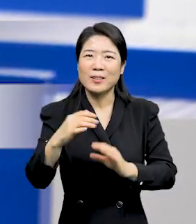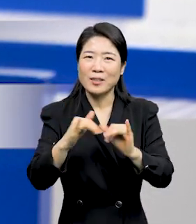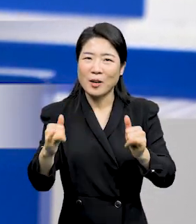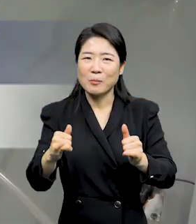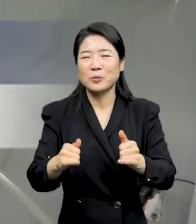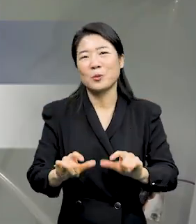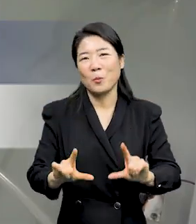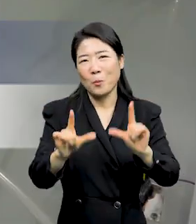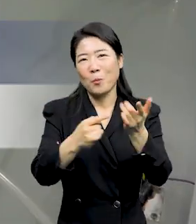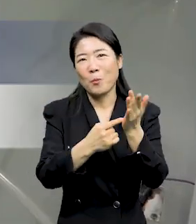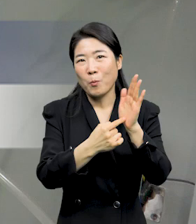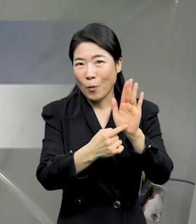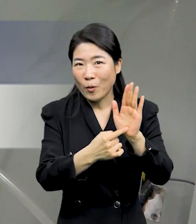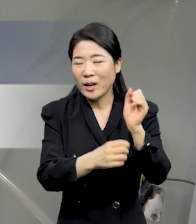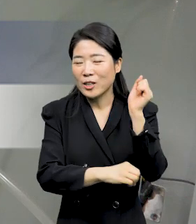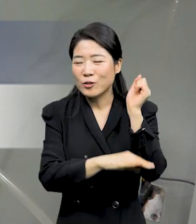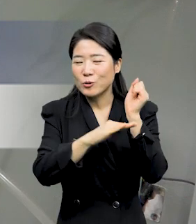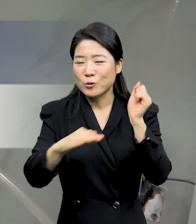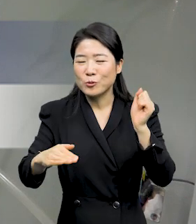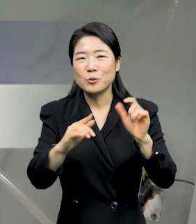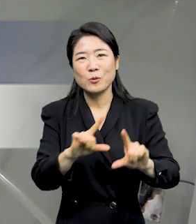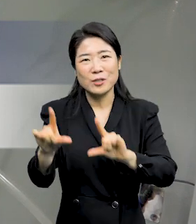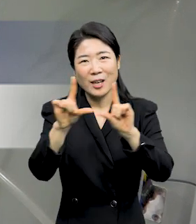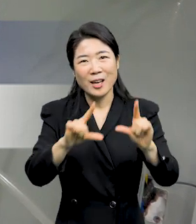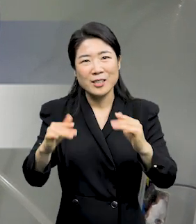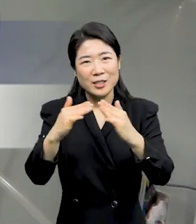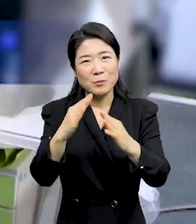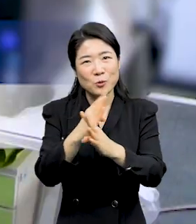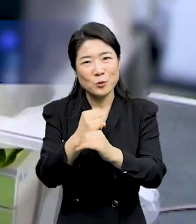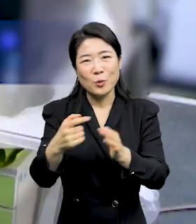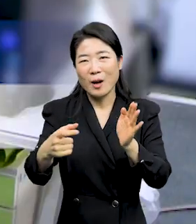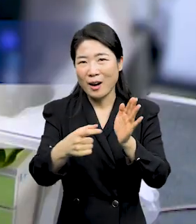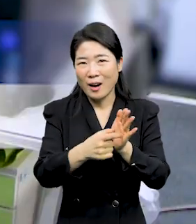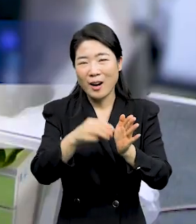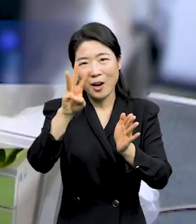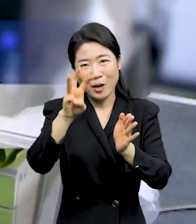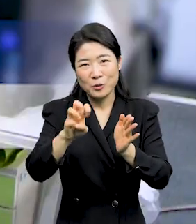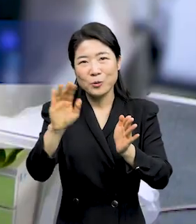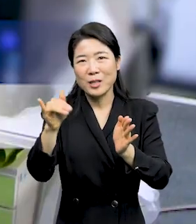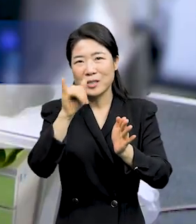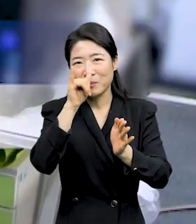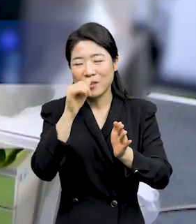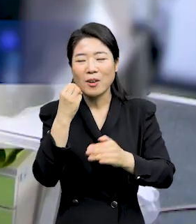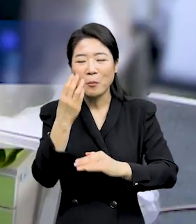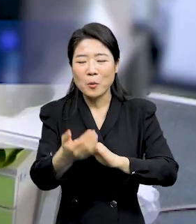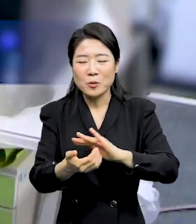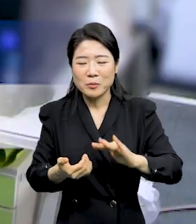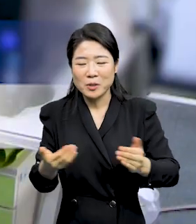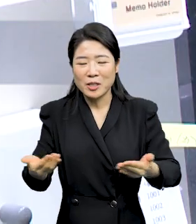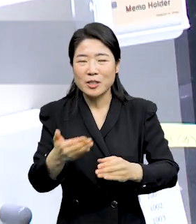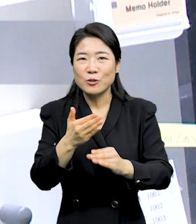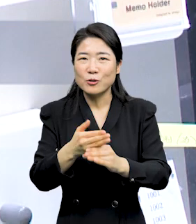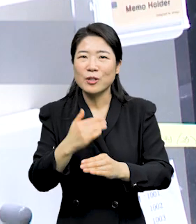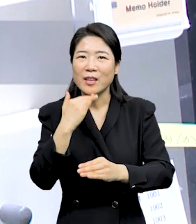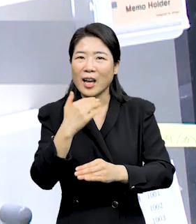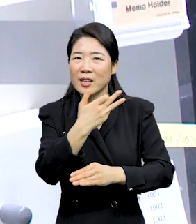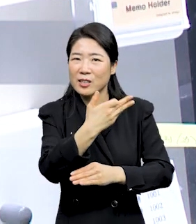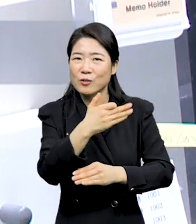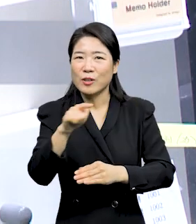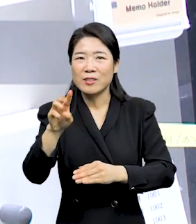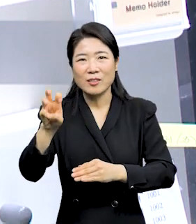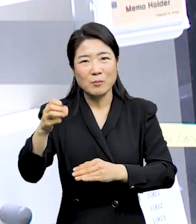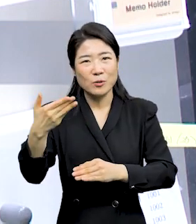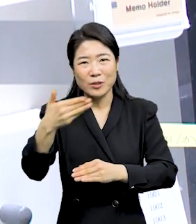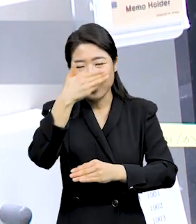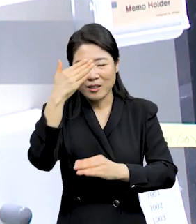610명으로 공고일 기준 주민등록상 거주지가 광주면서 최소 3개월 이전부터 근로 중인 19세에서